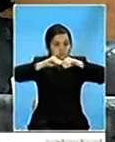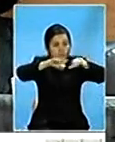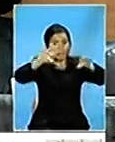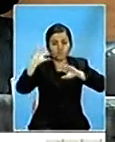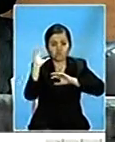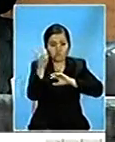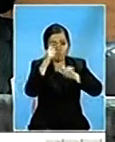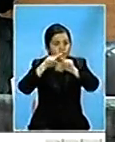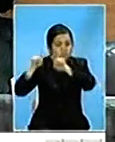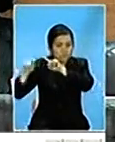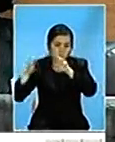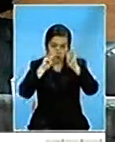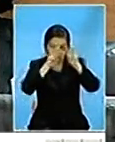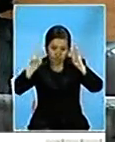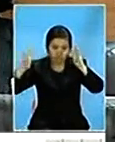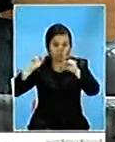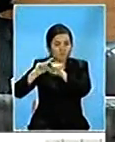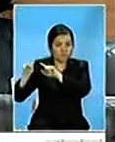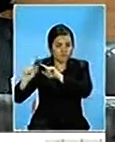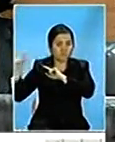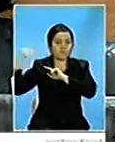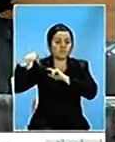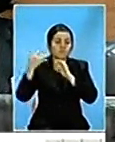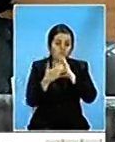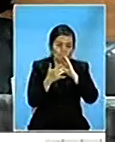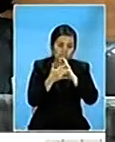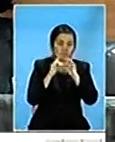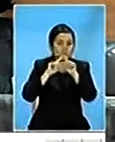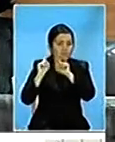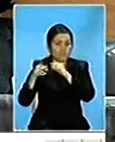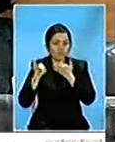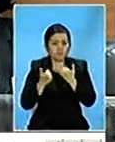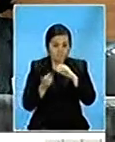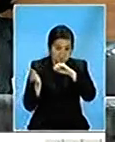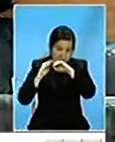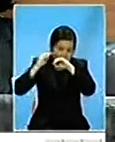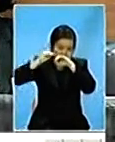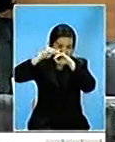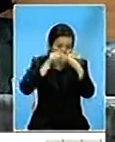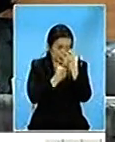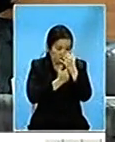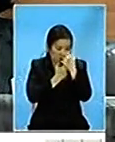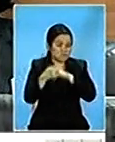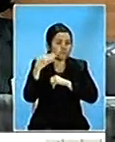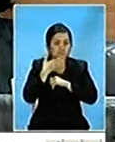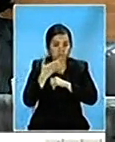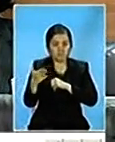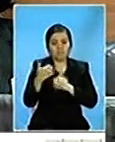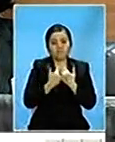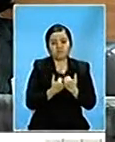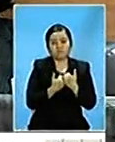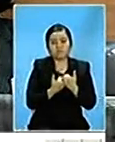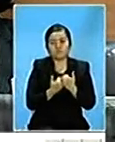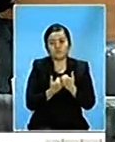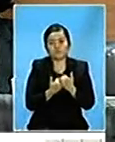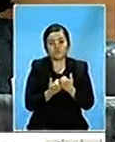ามกลางกระแสสังคมที่มีค่านิยมทางวัตถุที่นับวันนี้จะเพิ่มทวีคูณอย่างไม่หยุดยั้งในขณะที่